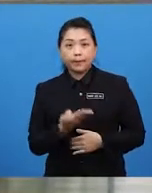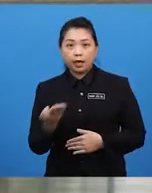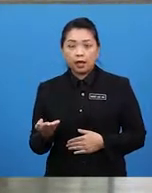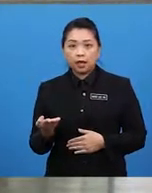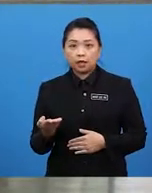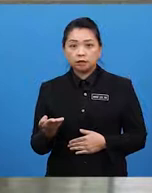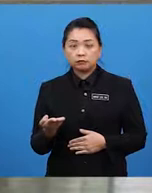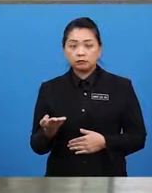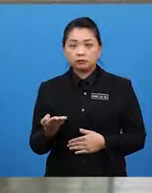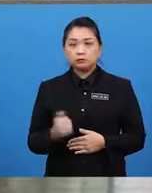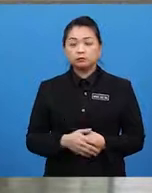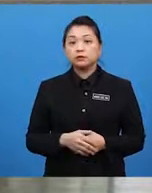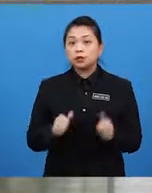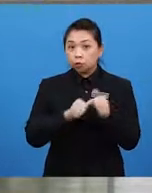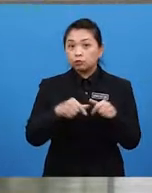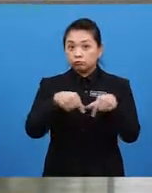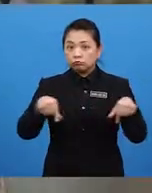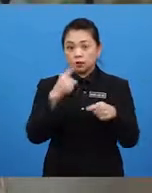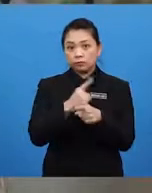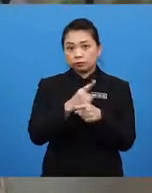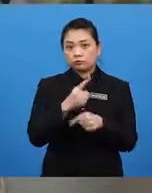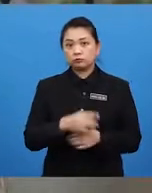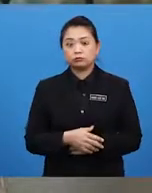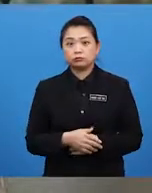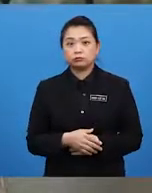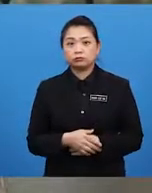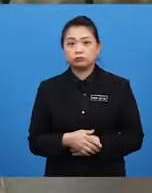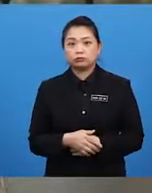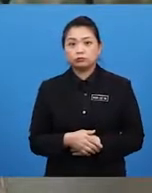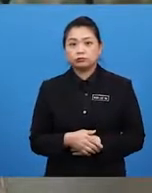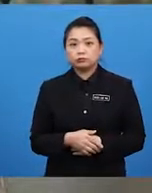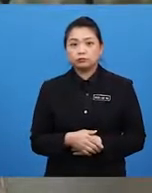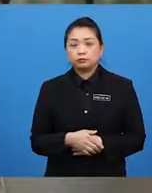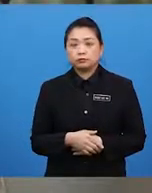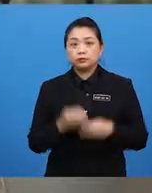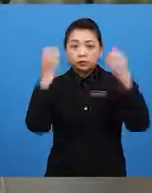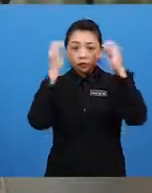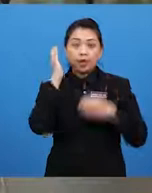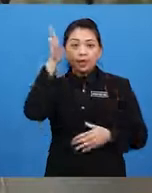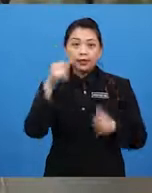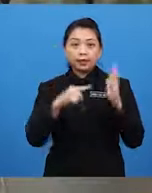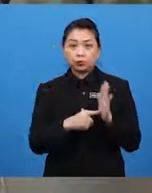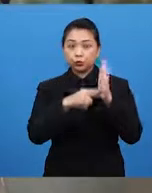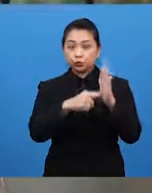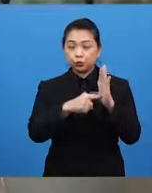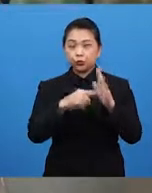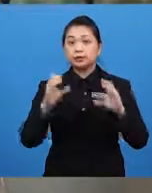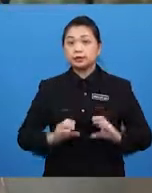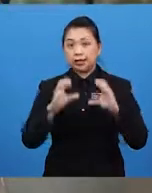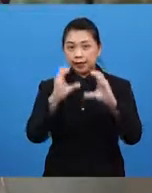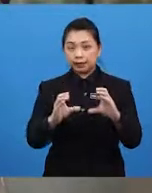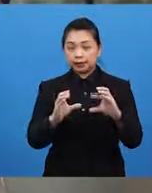dan sukatan yang betul seterusnya cego akan menunjukkan cara